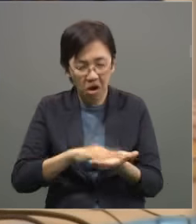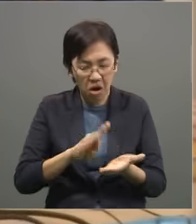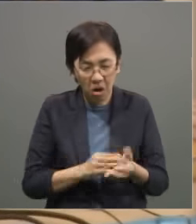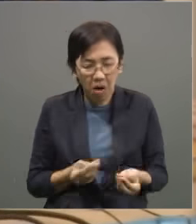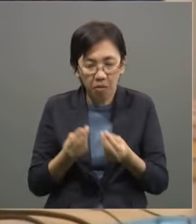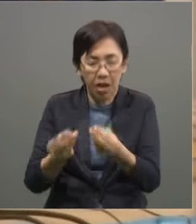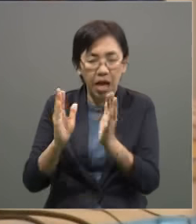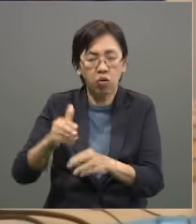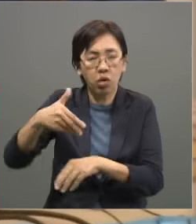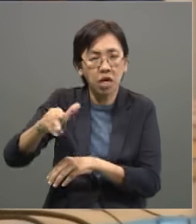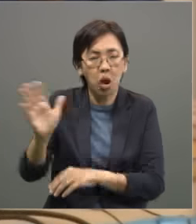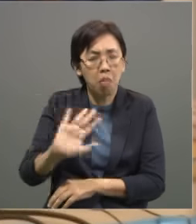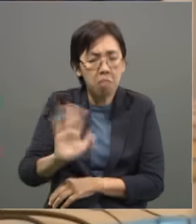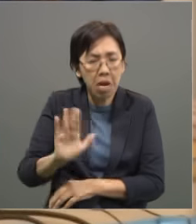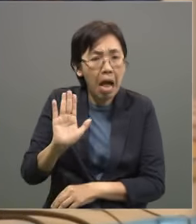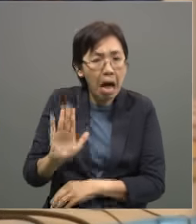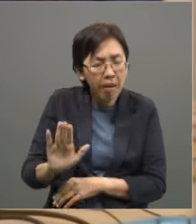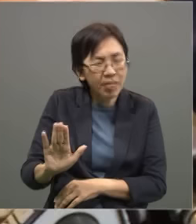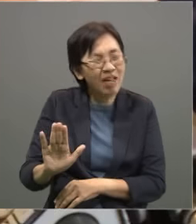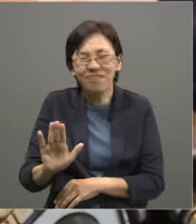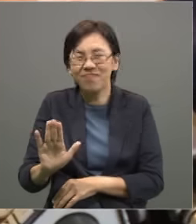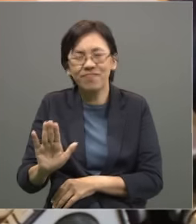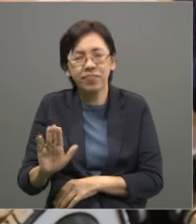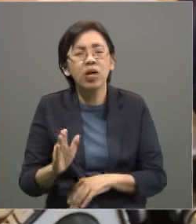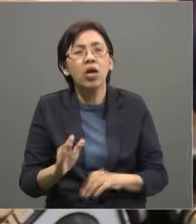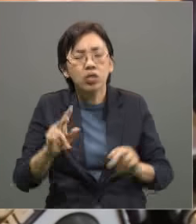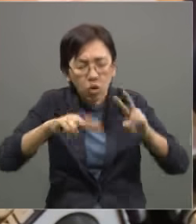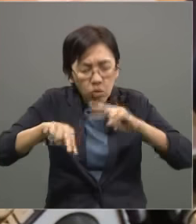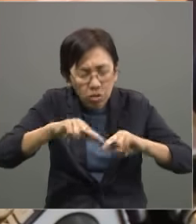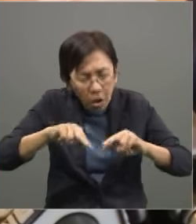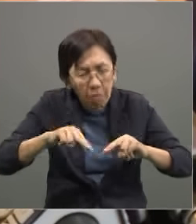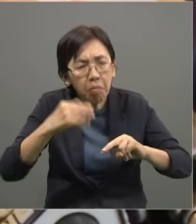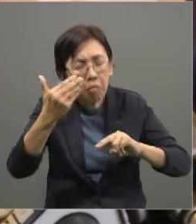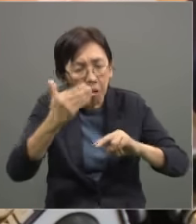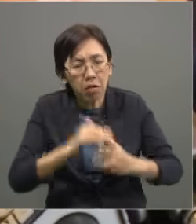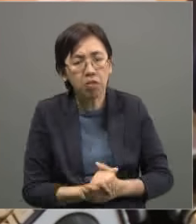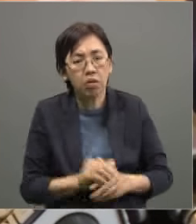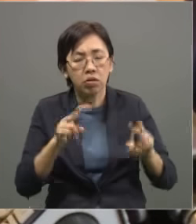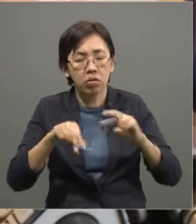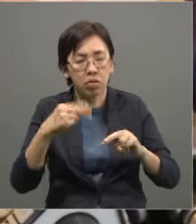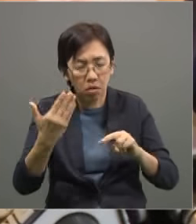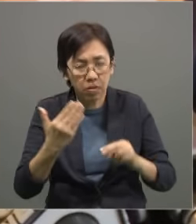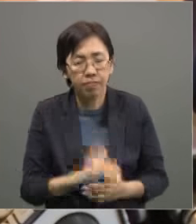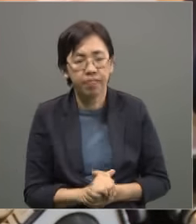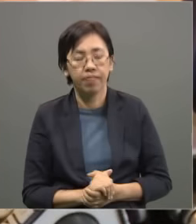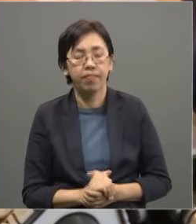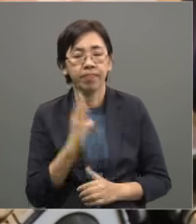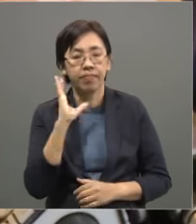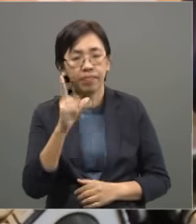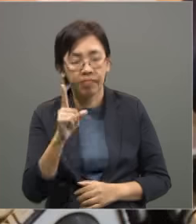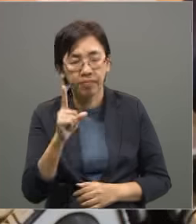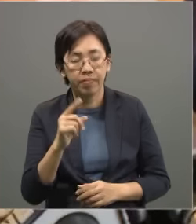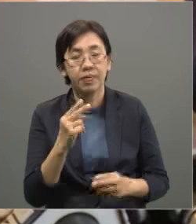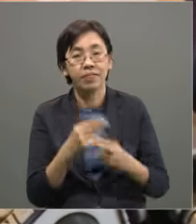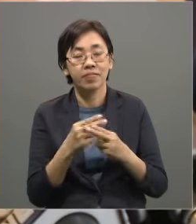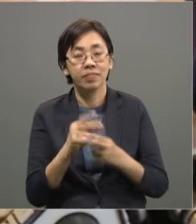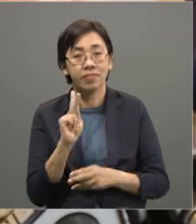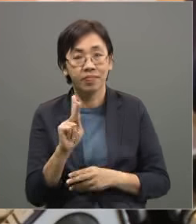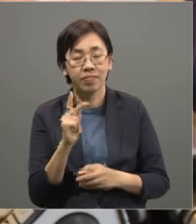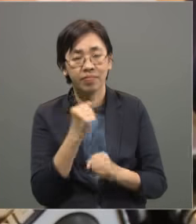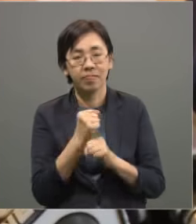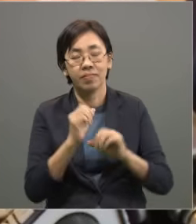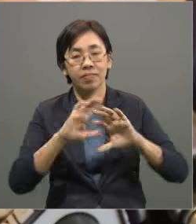ไปให้คนภายนอกนั้นนะครับเรื่องนี้ทางตำรวจบอกว่าก็ต้องขอไปตรวจสอบข้อเท็จจริงก่อนนะและในวันพรุ่งนี้นะครับจะมีนายกอไก่นะครับข้าราช